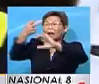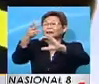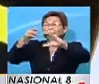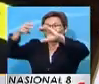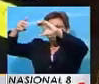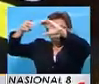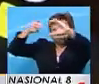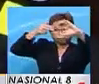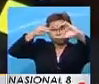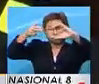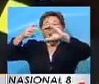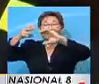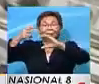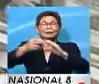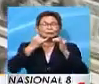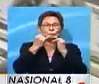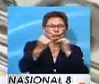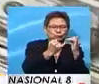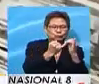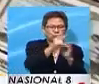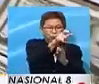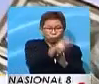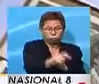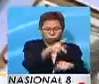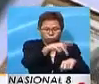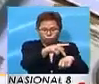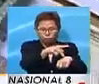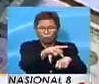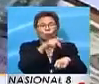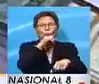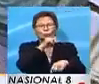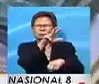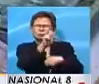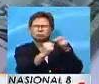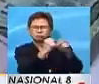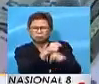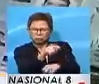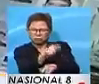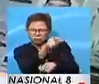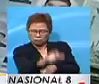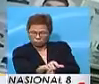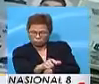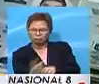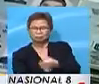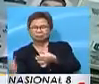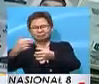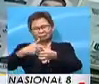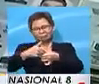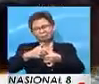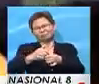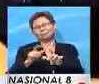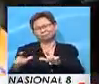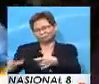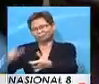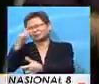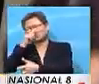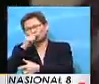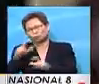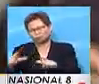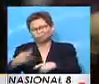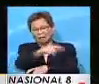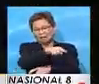menemual salah Seorang suspek warga Filipina berusia 30-an yang turut terlibat dalam sindiket itu baru du